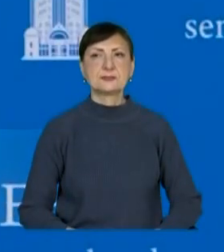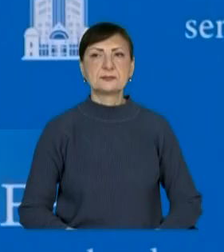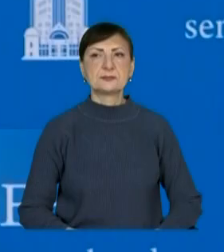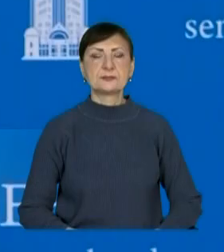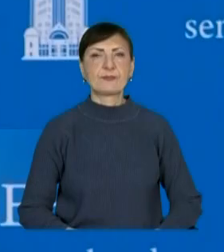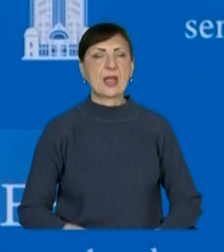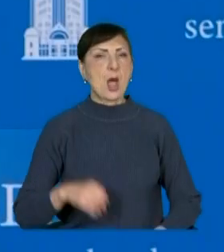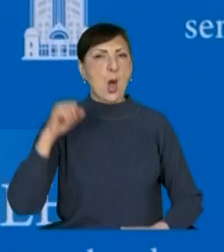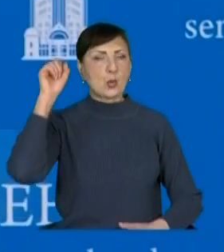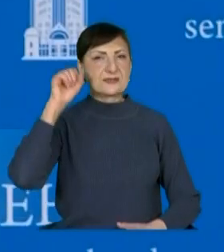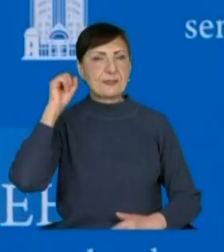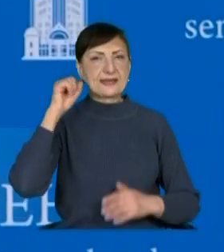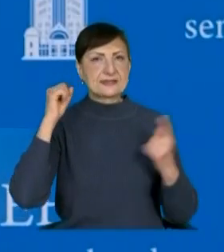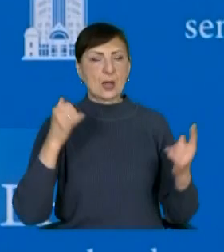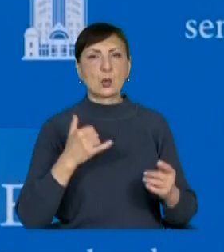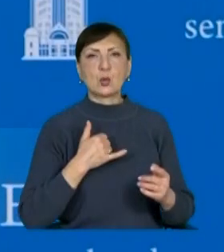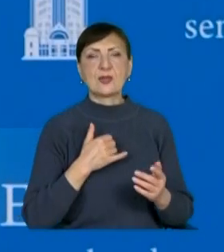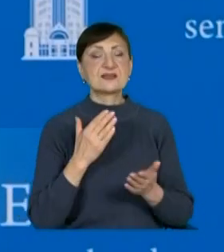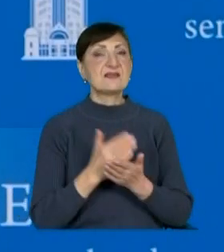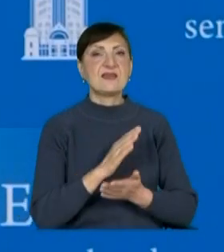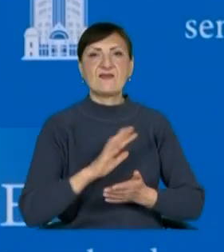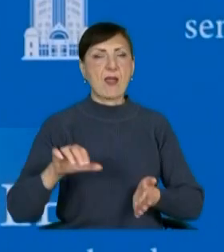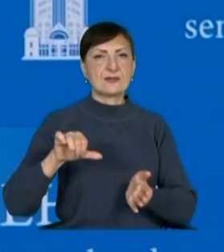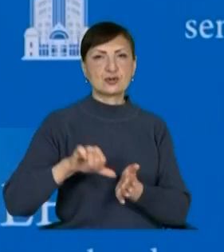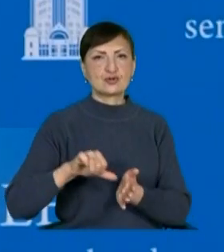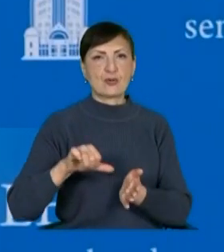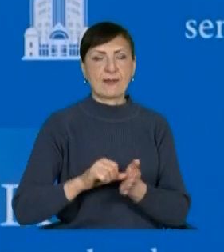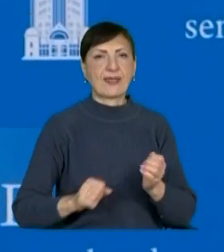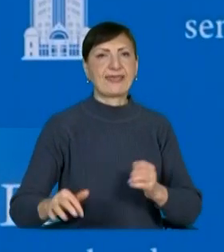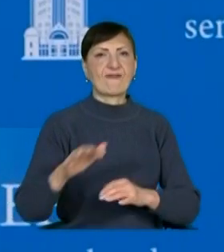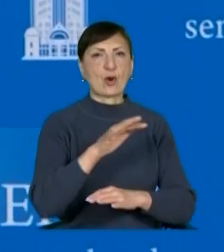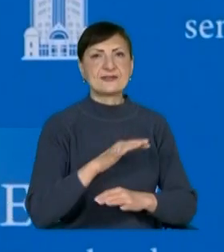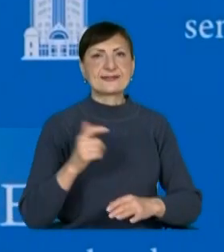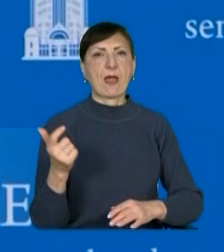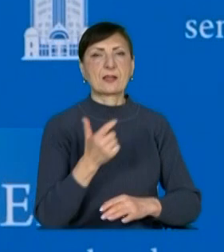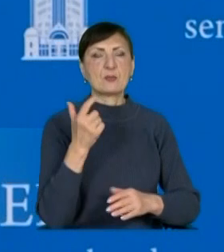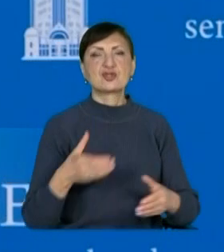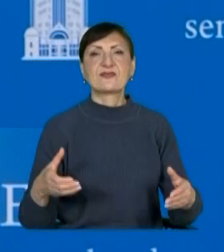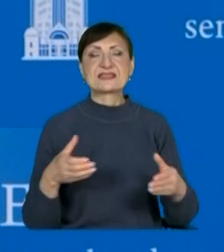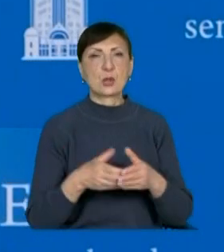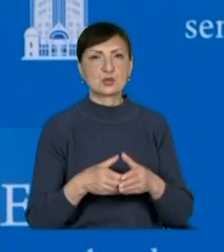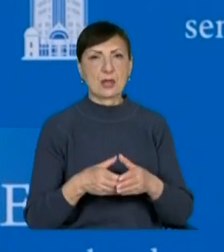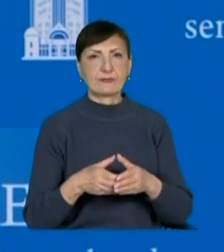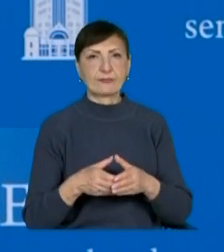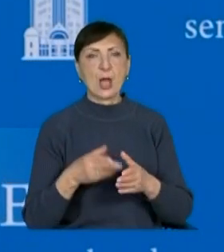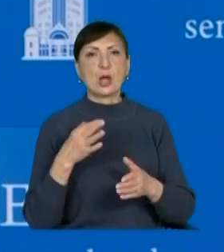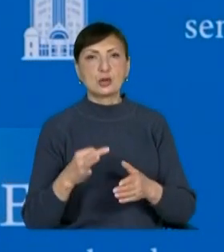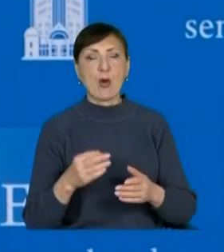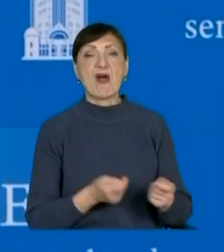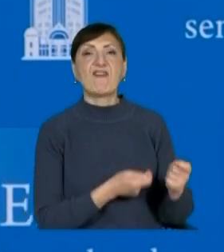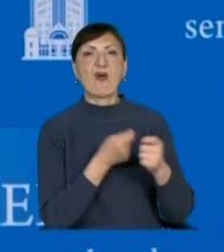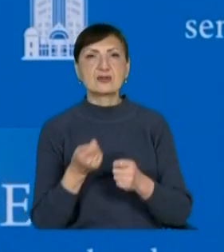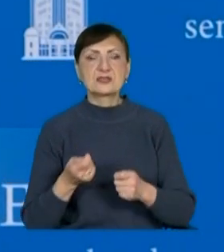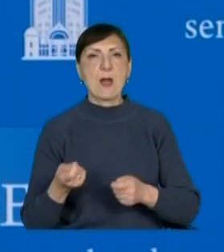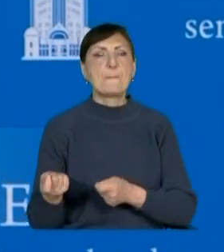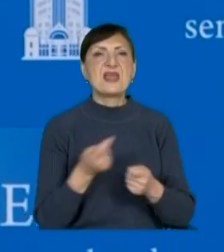Так как Узбекистан у нас не является членом Евразийского экономического союза, то ввоз,